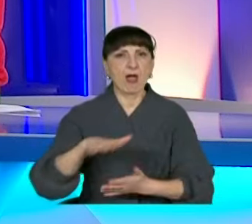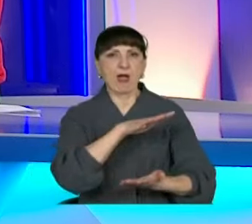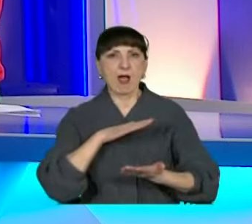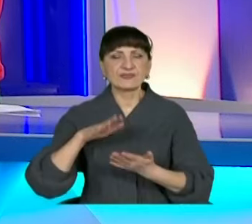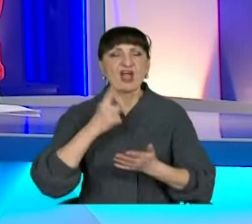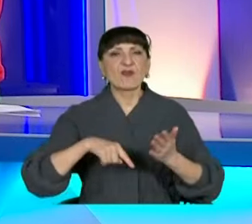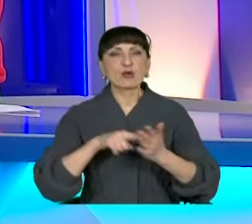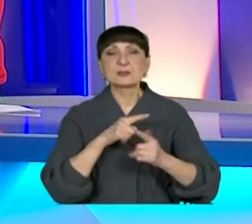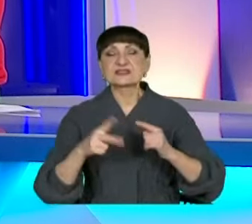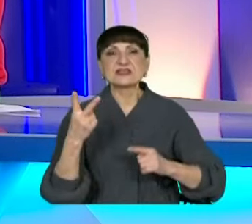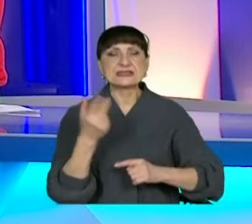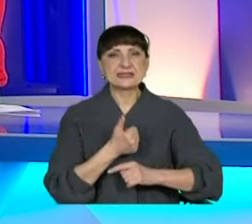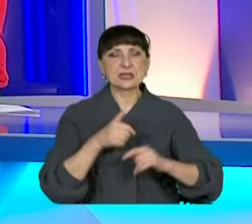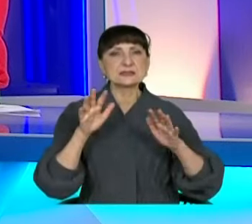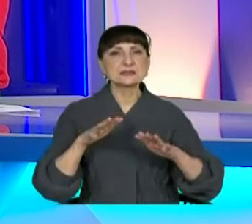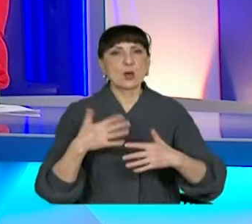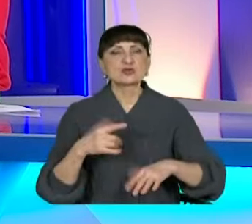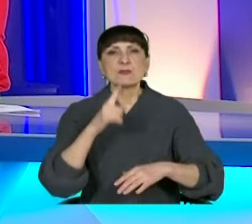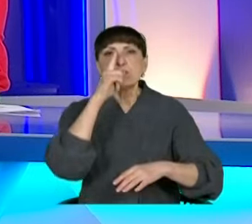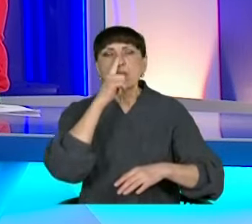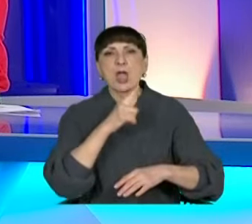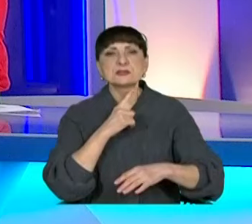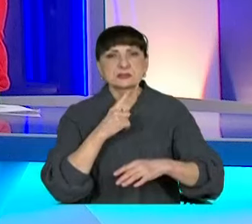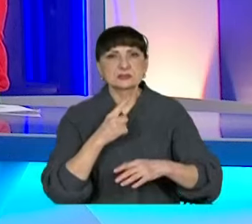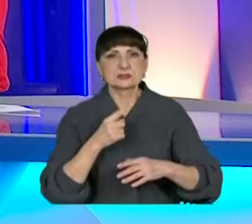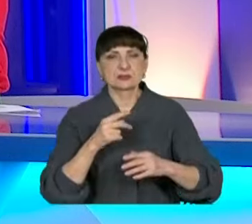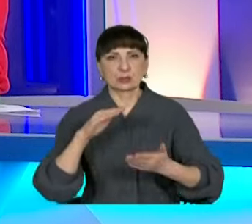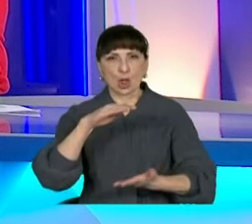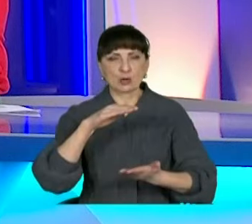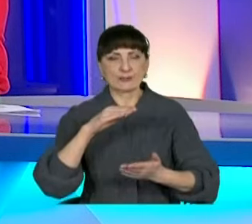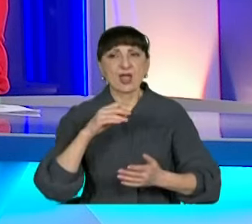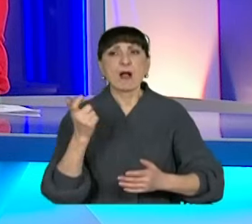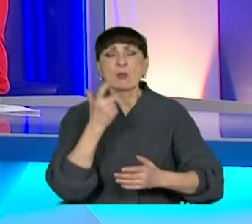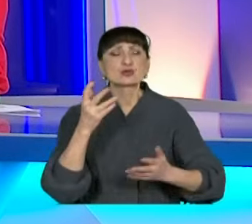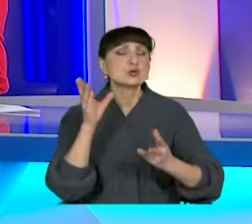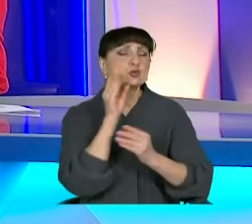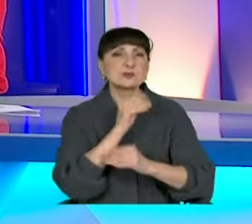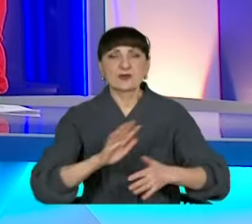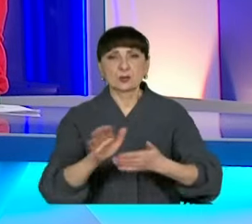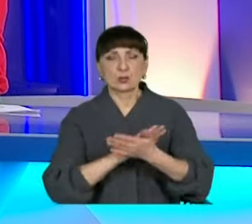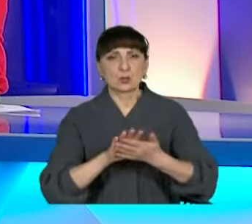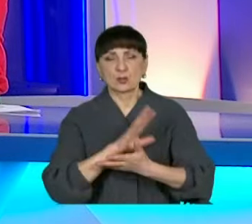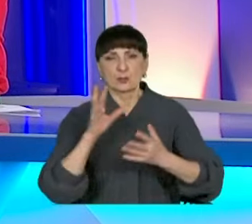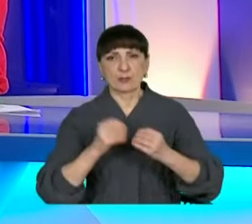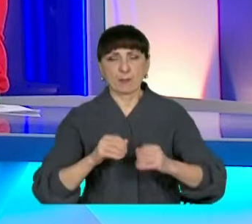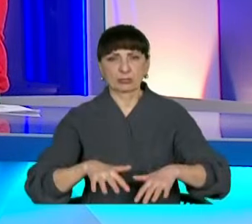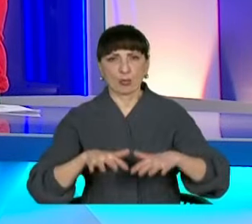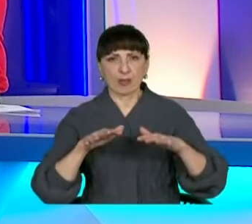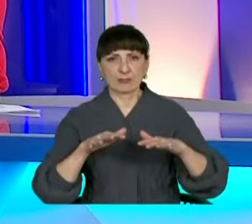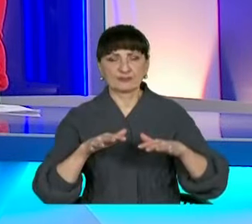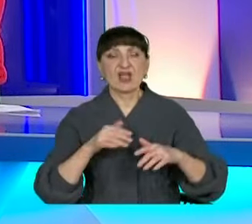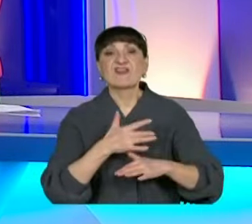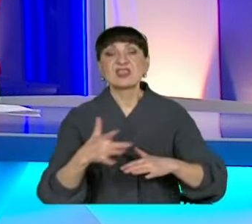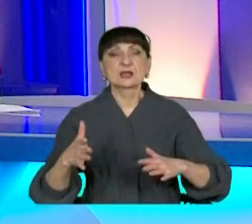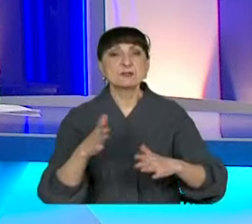за последние две недели выпала месячная норма осадков. Коммунальщики не успевают устранять последствия подтопления. В